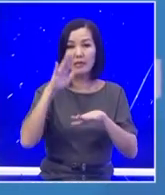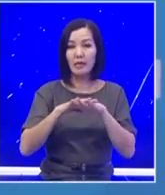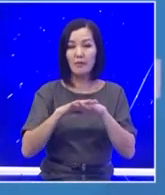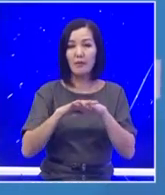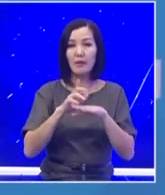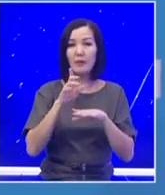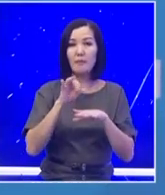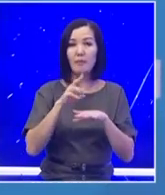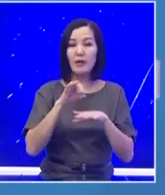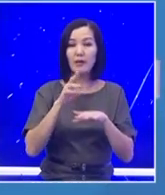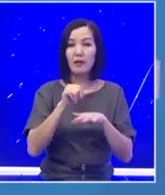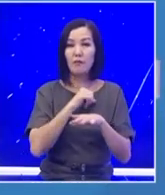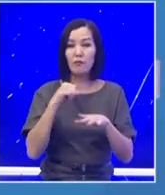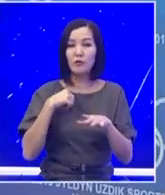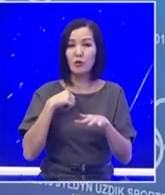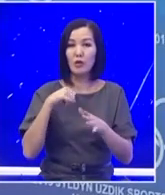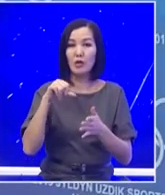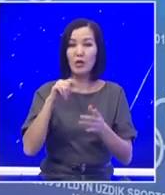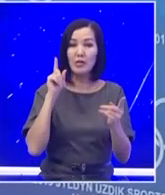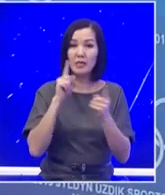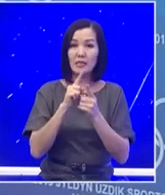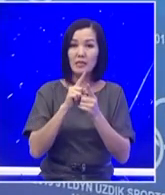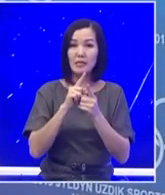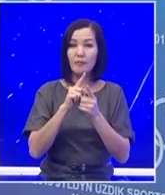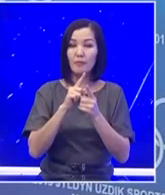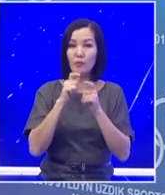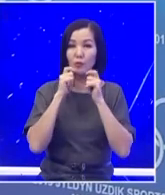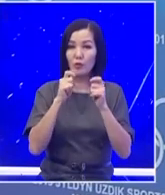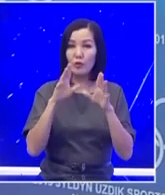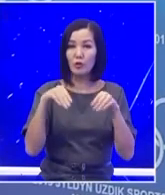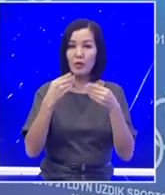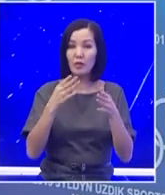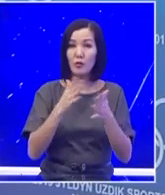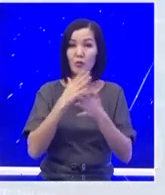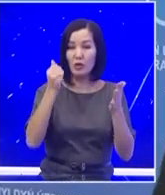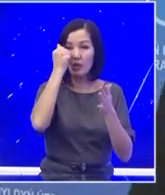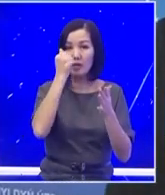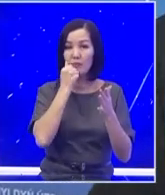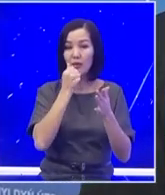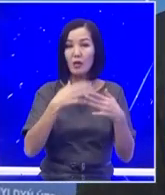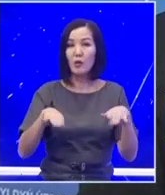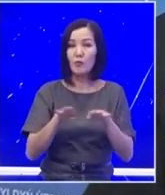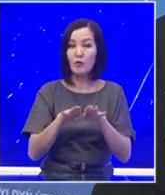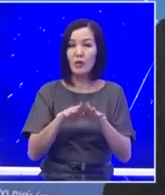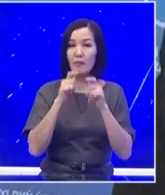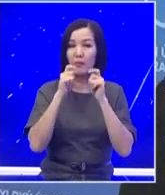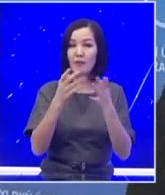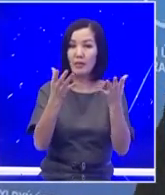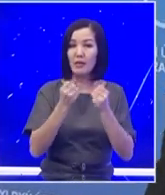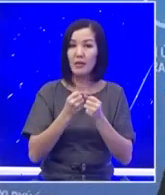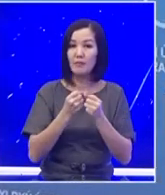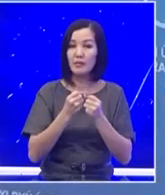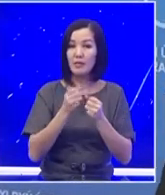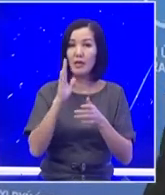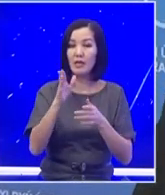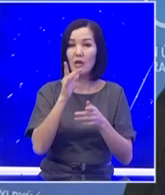әкімі Амандық Баталов өзі қабылдап, құттықтап, марапатқа ие болып жатырмыз. үлкен рахмет болса. Бұндай марапаттарға ие болып жатқанымыз